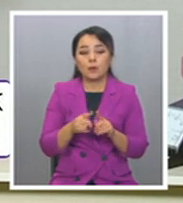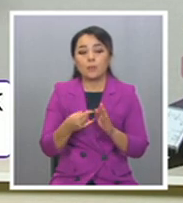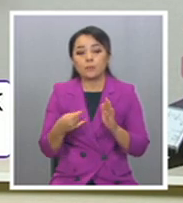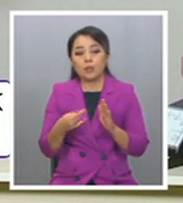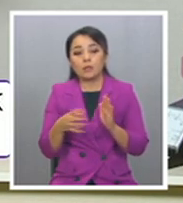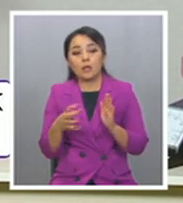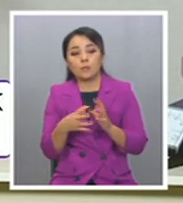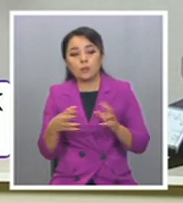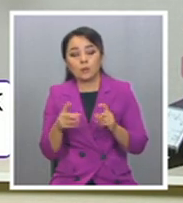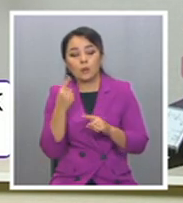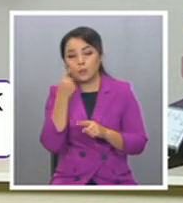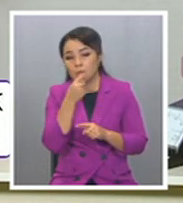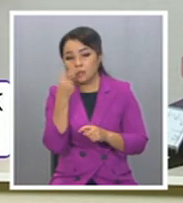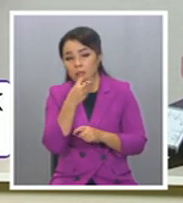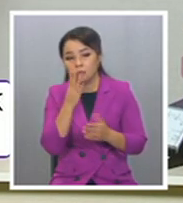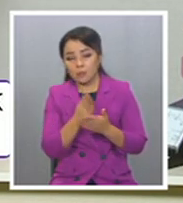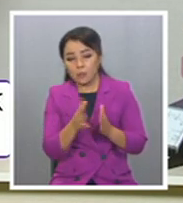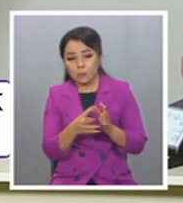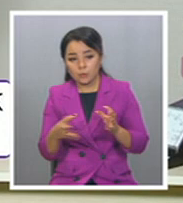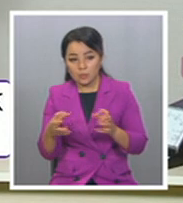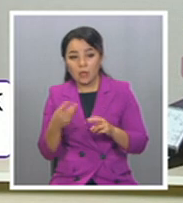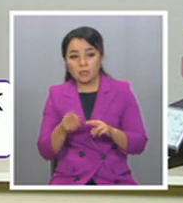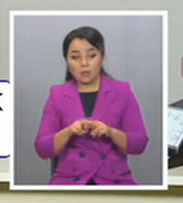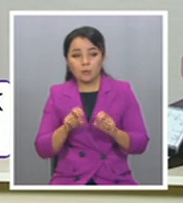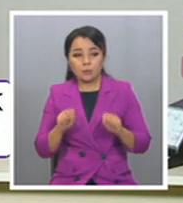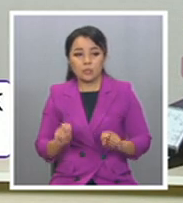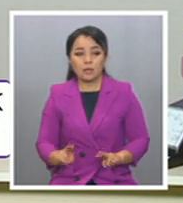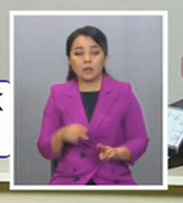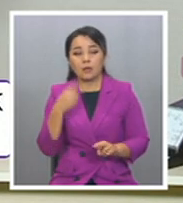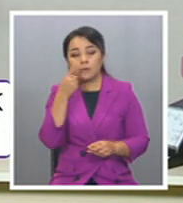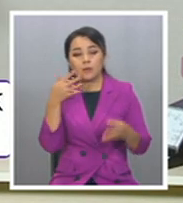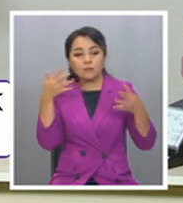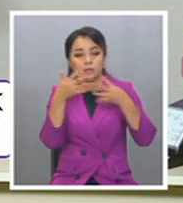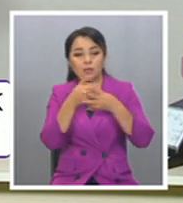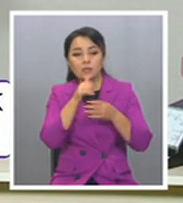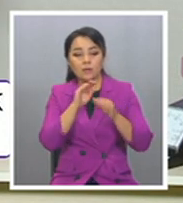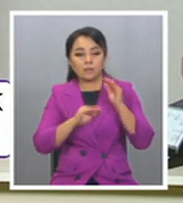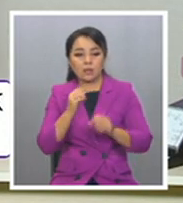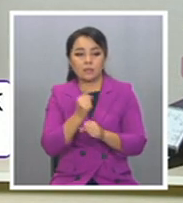көзбен көре алмаймыз. Сол үшін оларды визуализациялауға тура келеді.